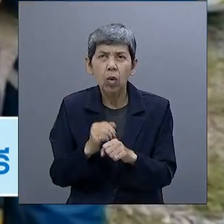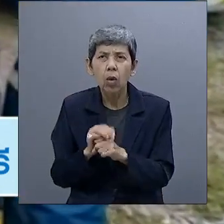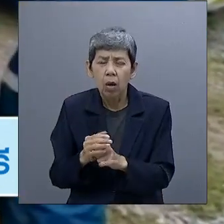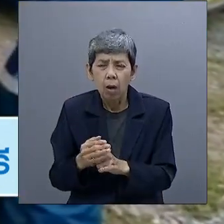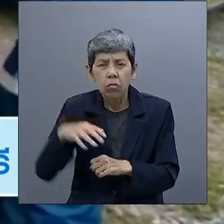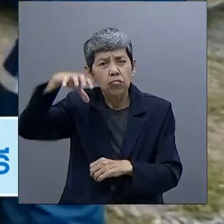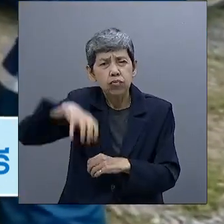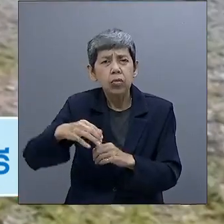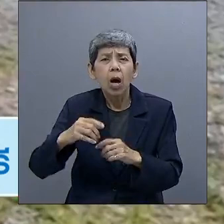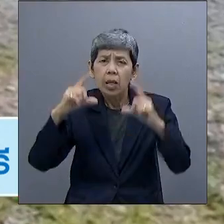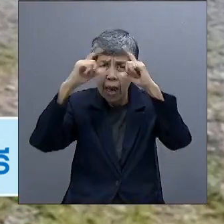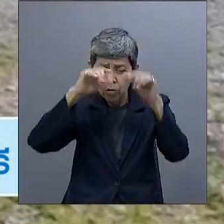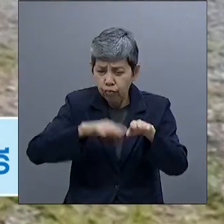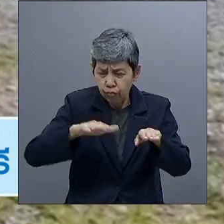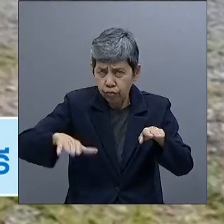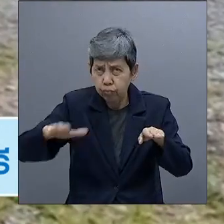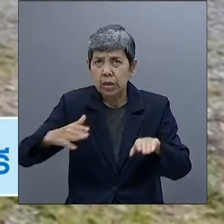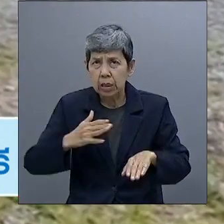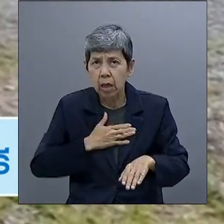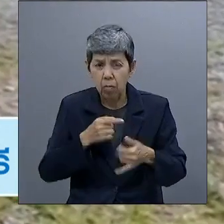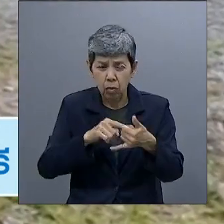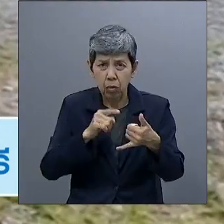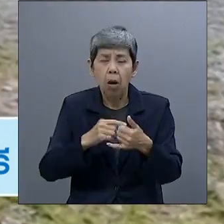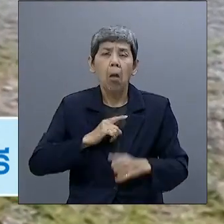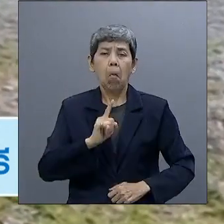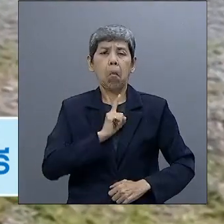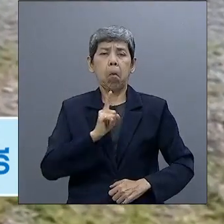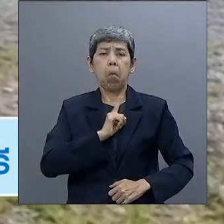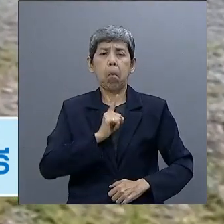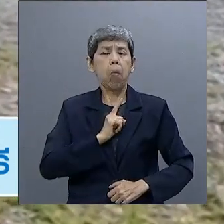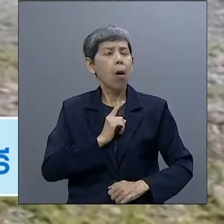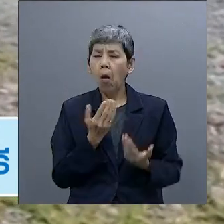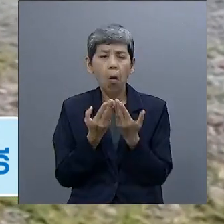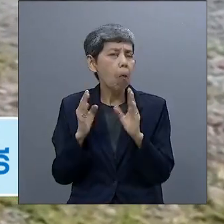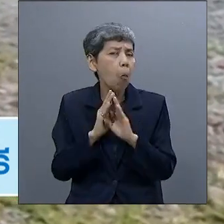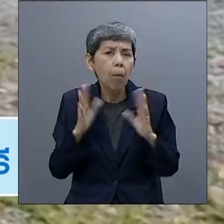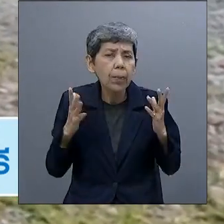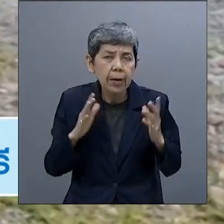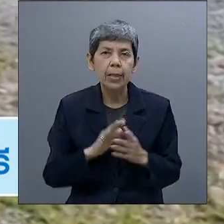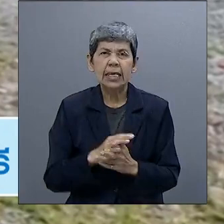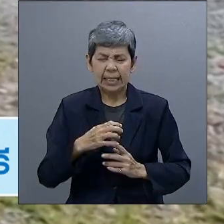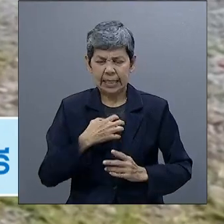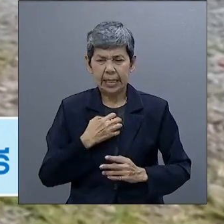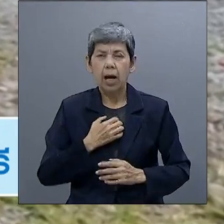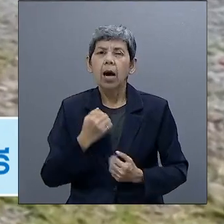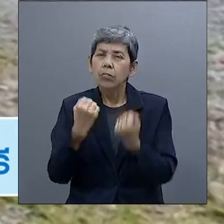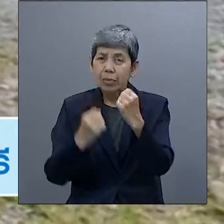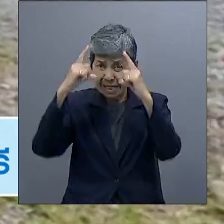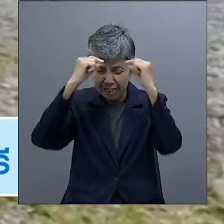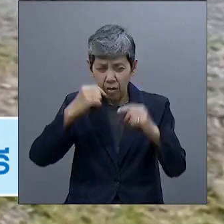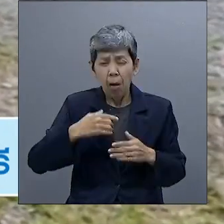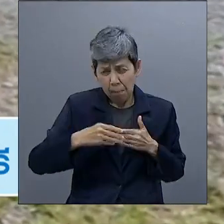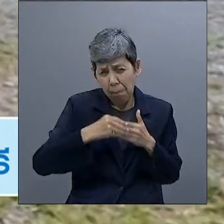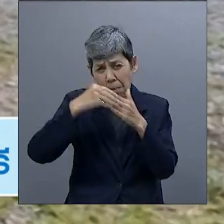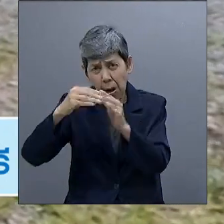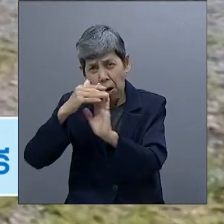ถซึ่งอย่างที่บอกนะคะว่าตอนนี้เนี่ยคุณลุงโมดก็อยู่ลำพังตอนนี้อยากจะให้ทางเจ้าของอู่รถพาลุงโมด